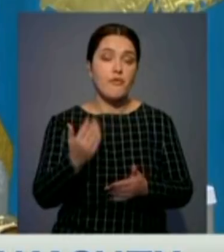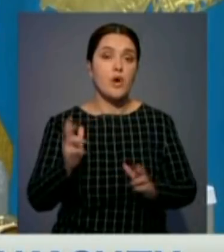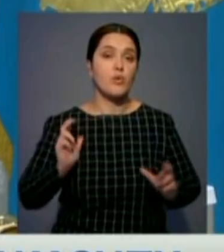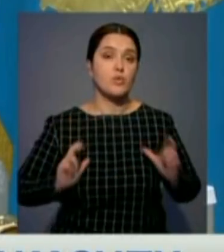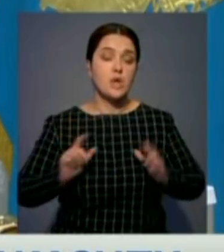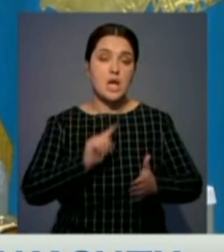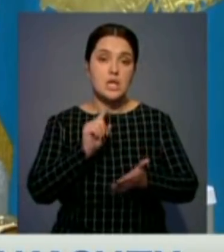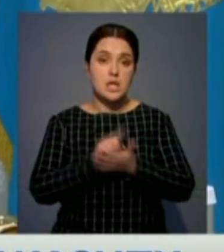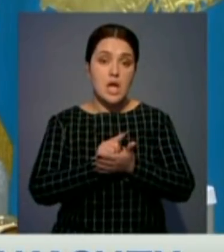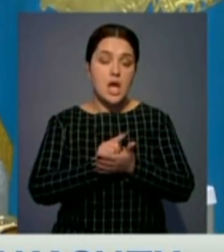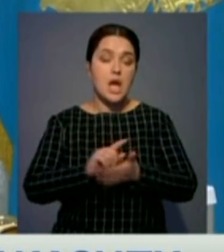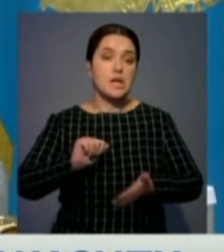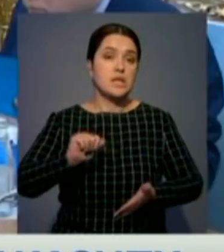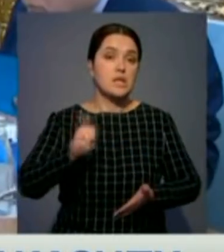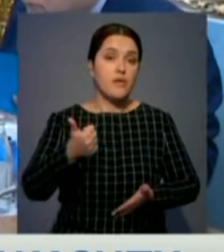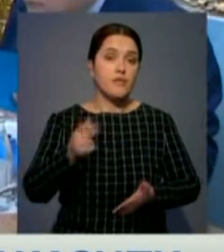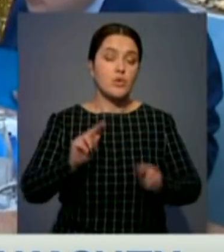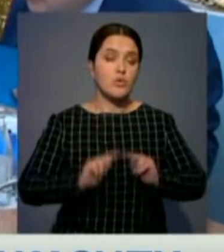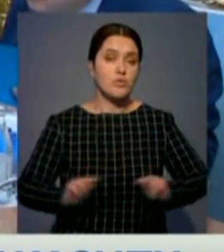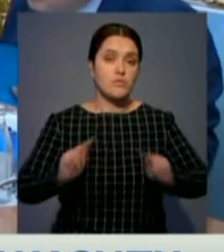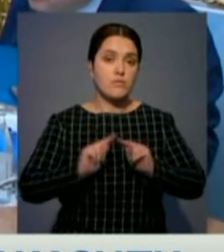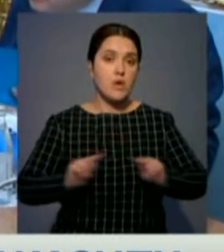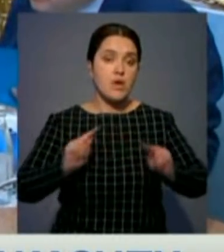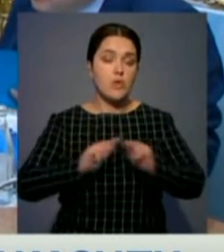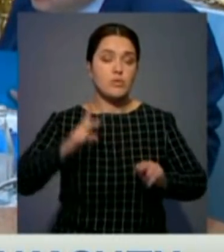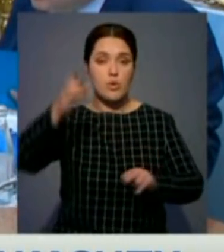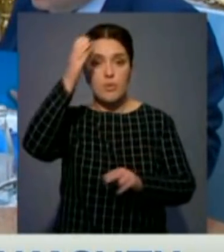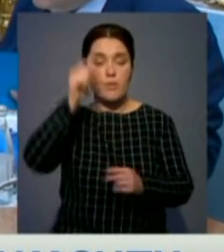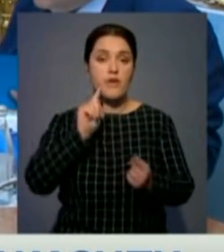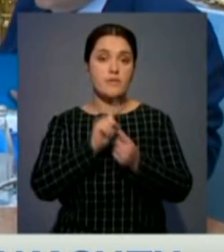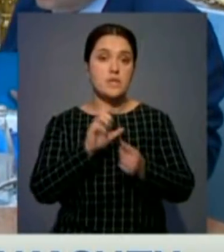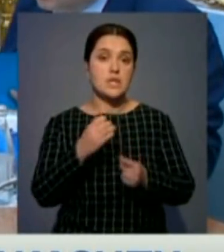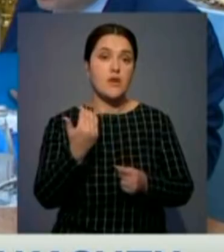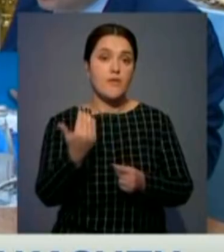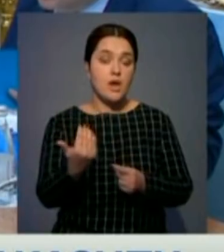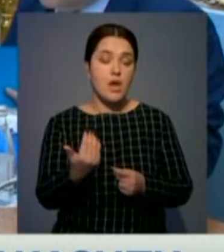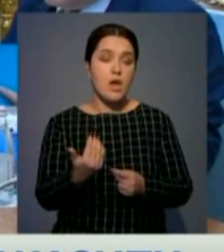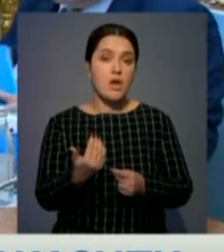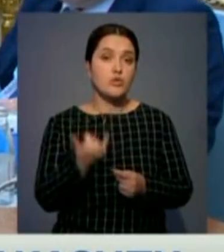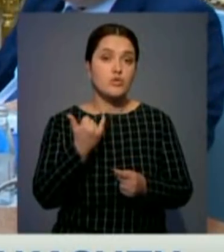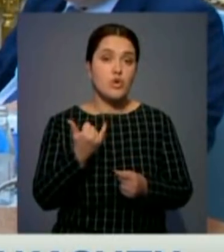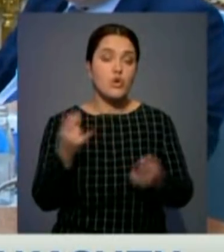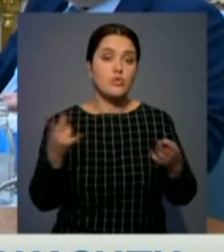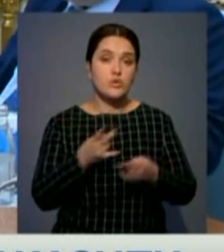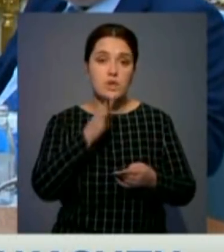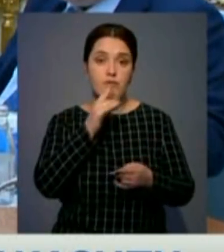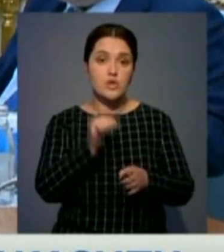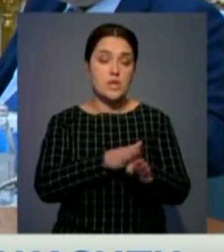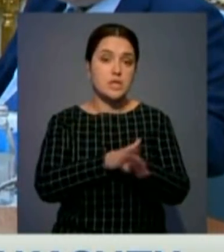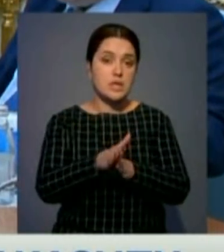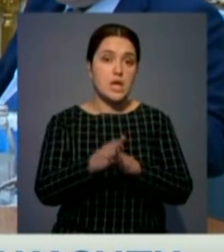должен быть главным вузом в области педагогических знаний. Мы встречаемся с вами в знаменательное время. Университету